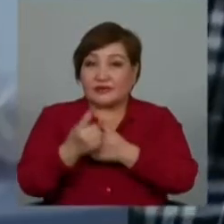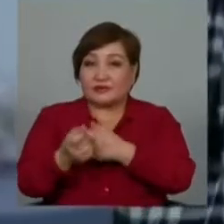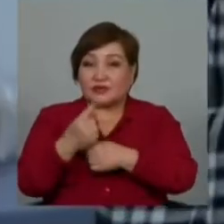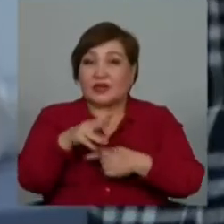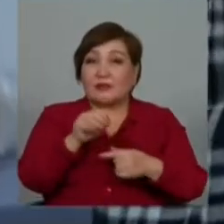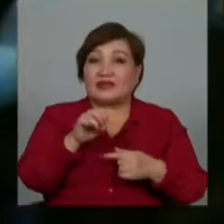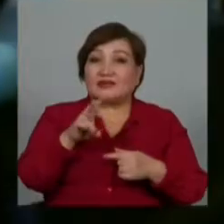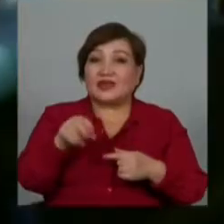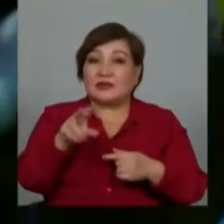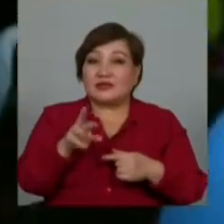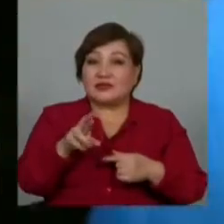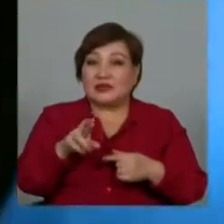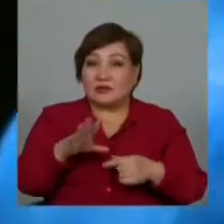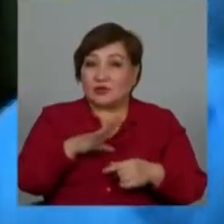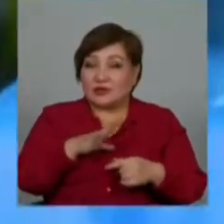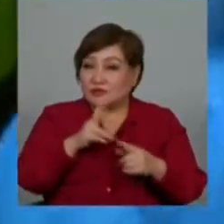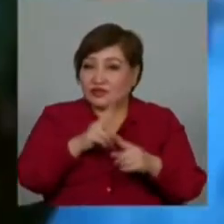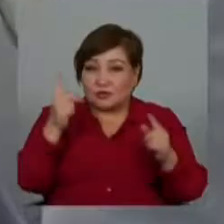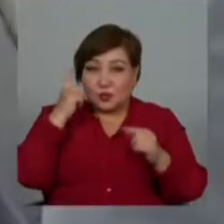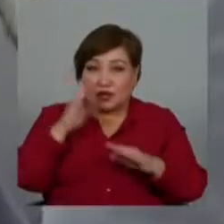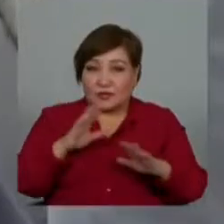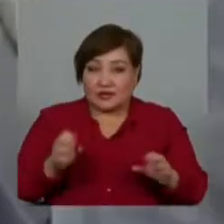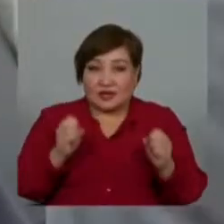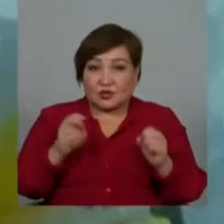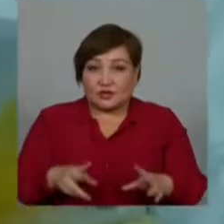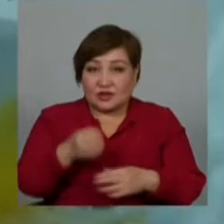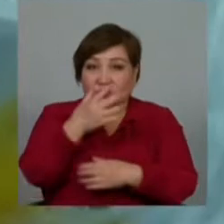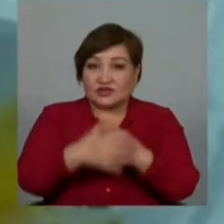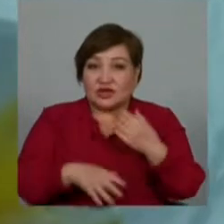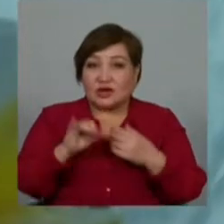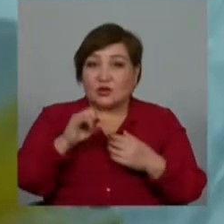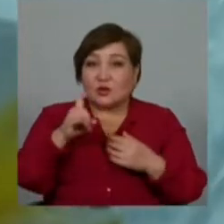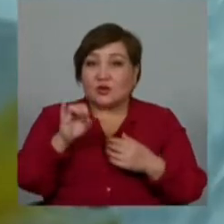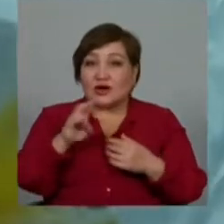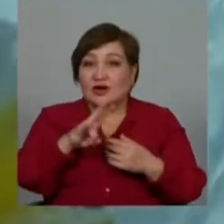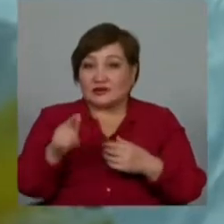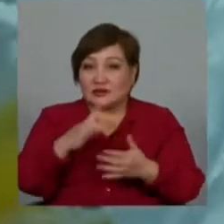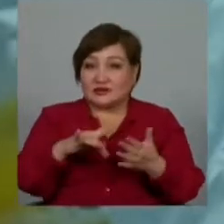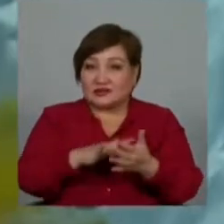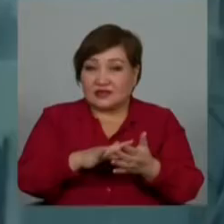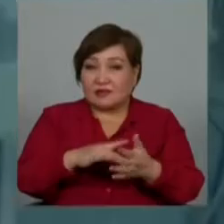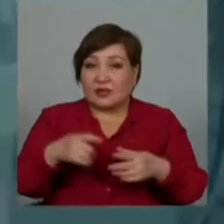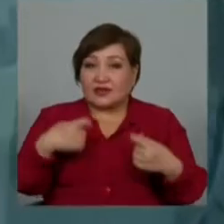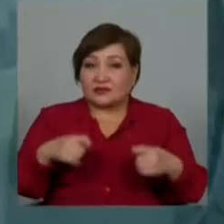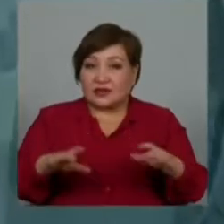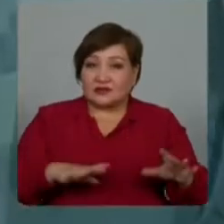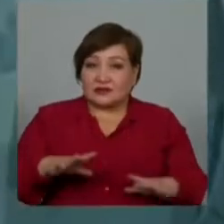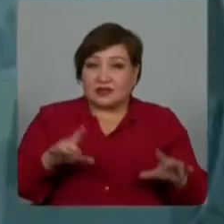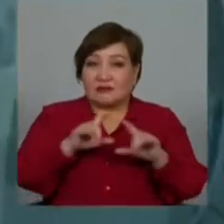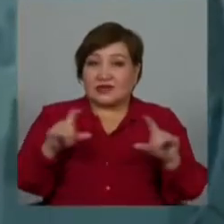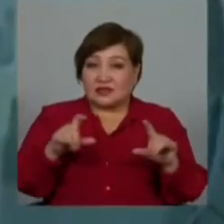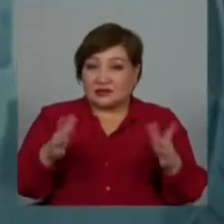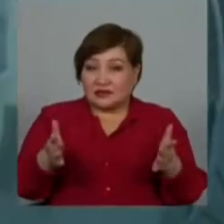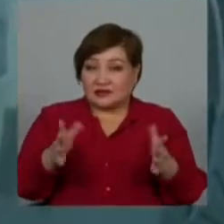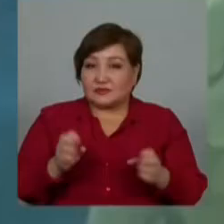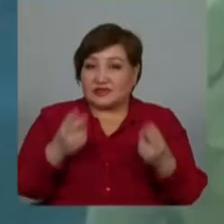жайлайды деп ешкім ойламады. Қауіптің ошағы Ухань қаласындағы теңіз өнімдерін саудалайтын базар деген ақпарат мамандарды ғана